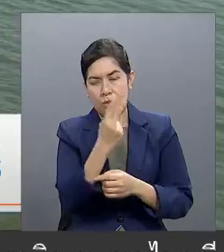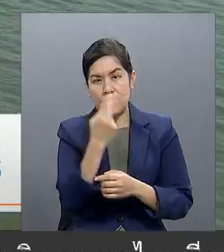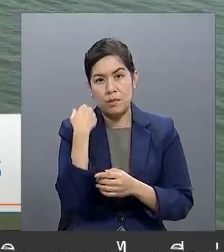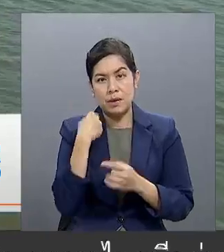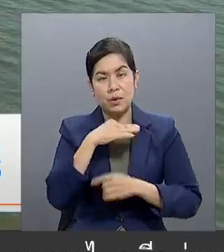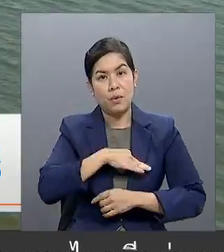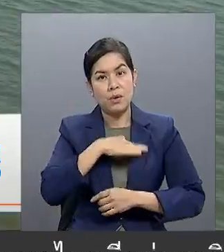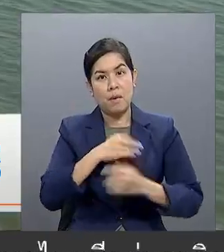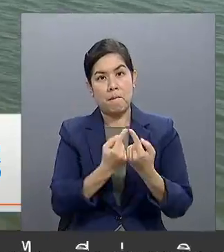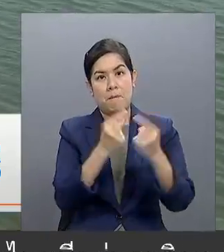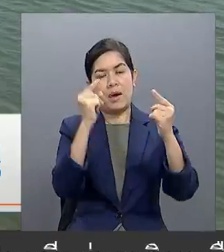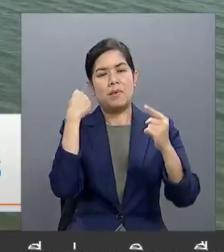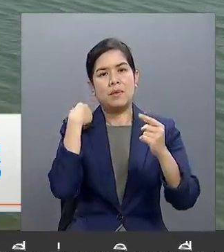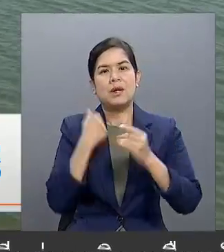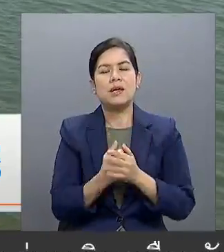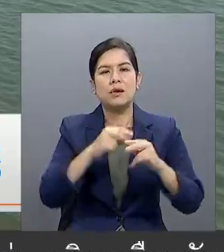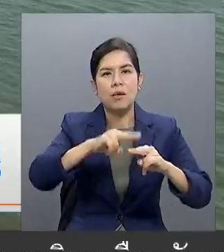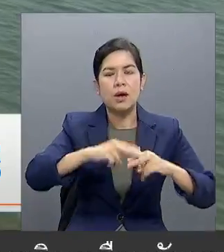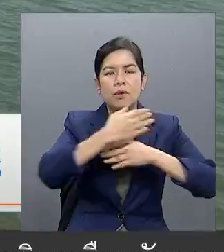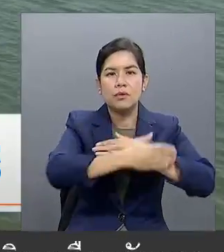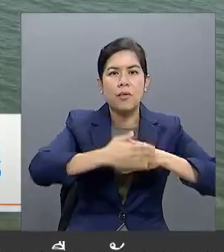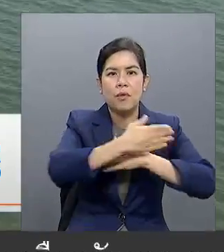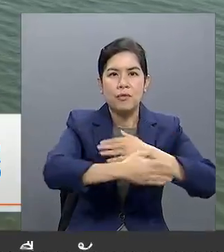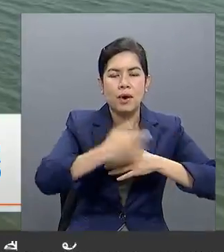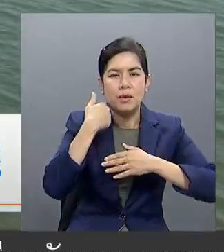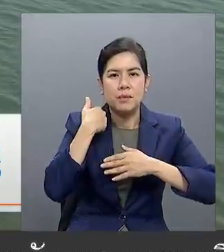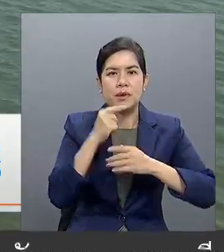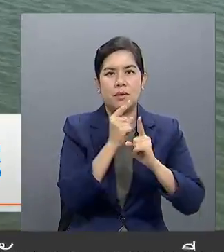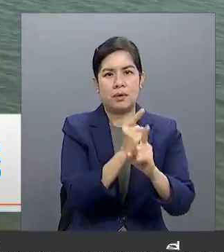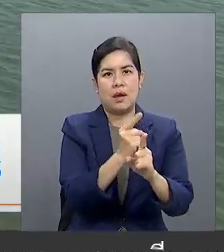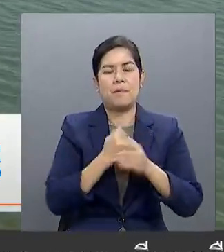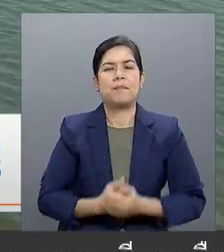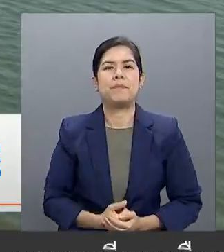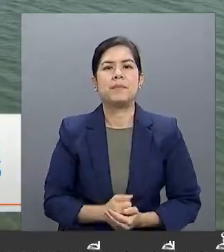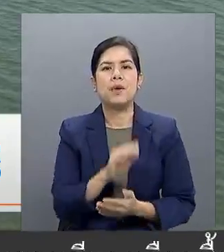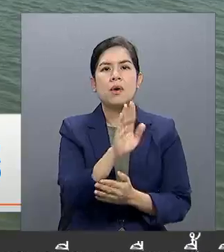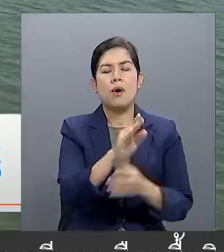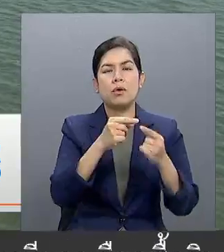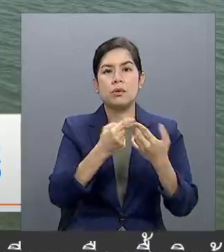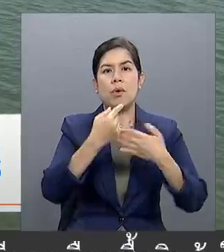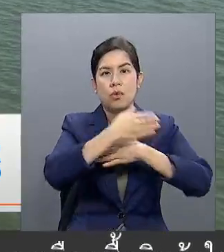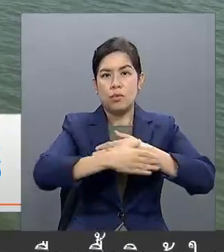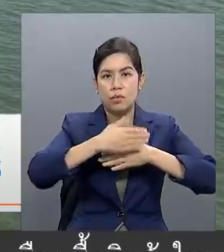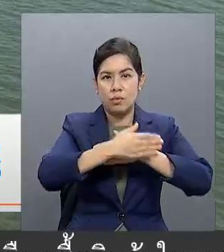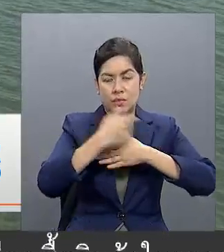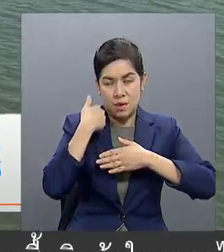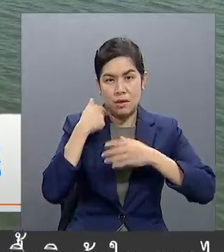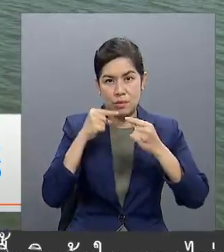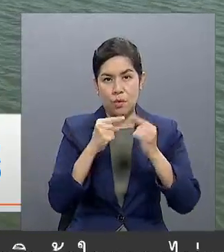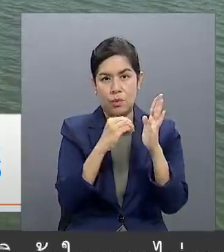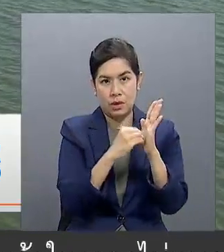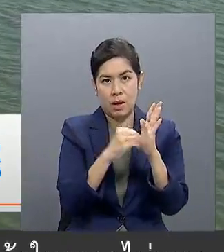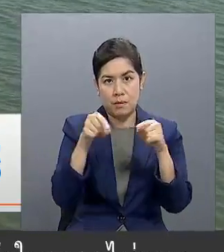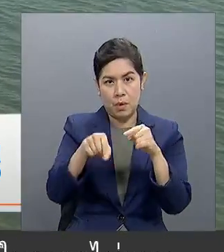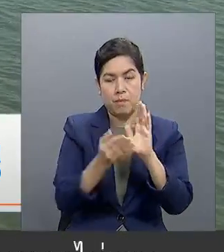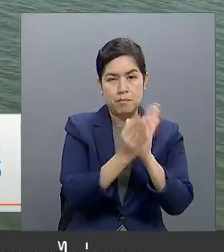ครเนี่ยนั่งรถไฟเหมือนอยู่กลางทะเลกลางน้ำแบบนี้นะครับกับเส้นทางกรุงเทพเขื่อนป่าสักชลสิทธิ์ที่จะเปิดให้เข้าเที่ยวชมเพียงแค่ช่